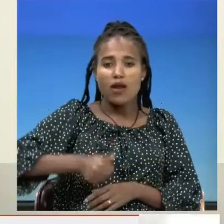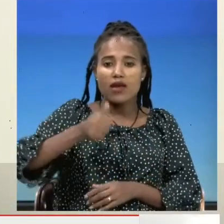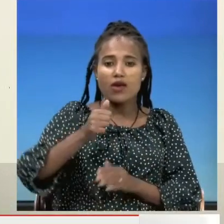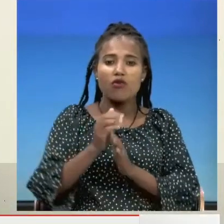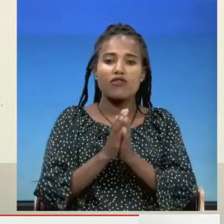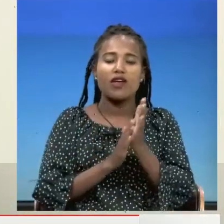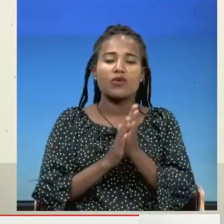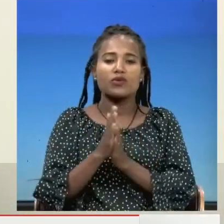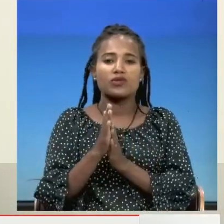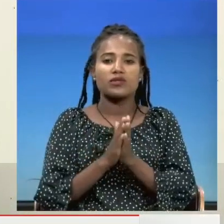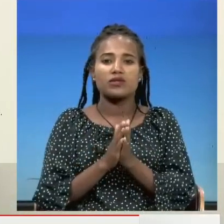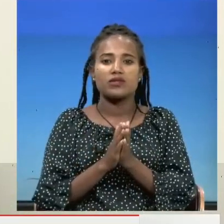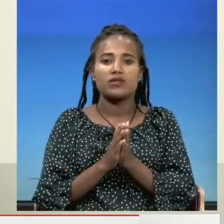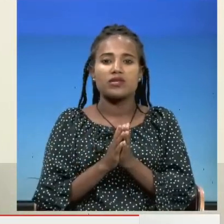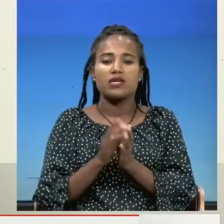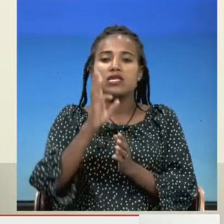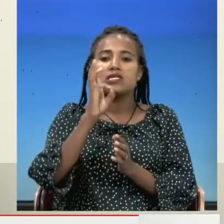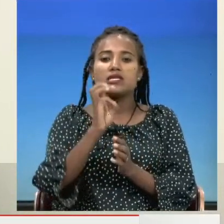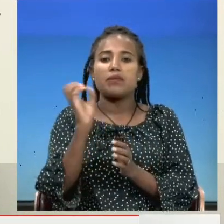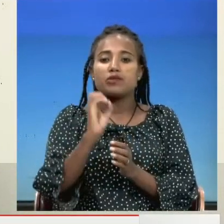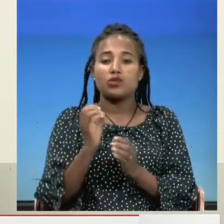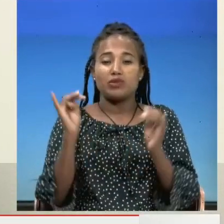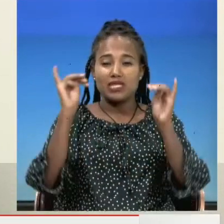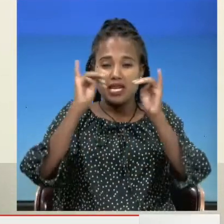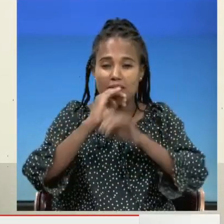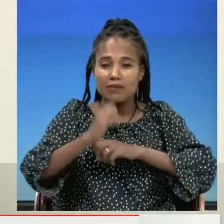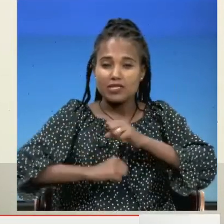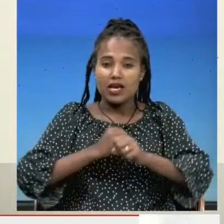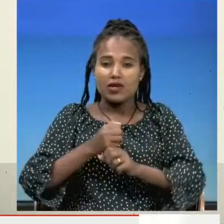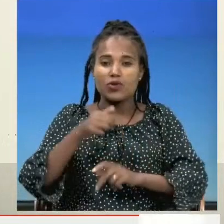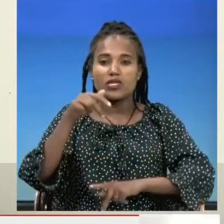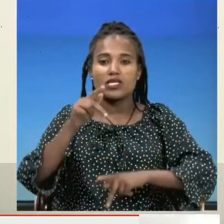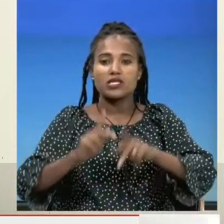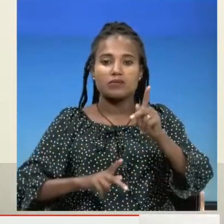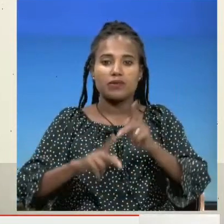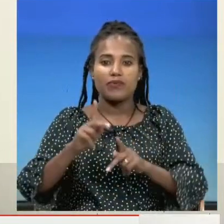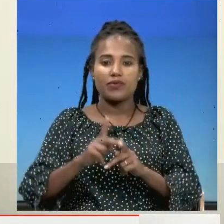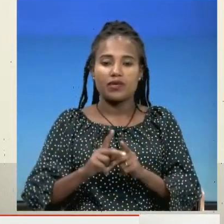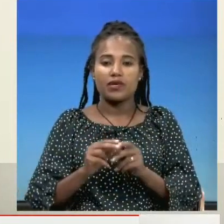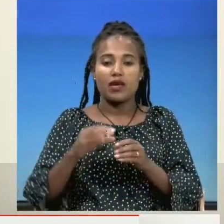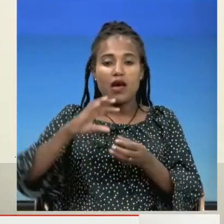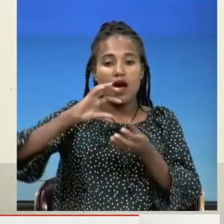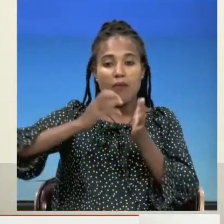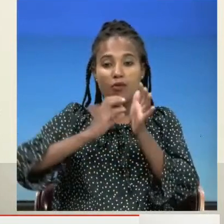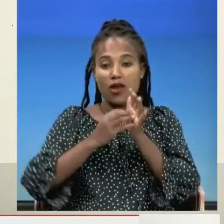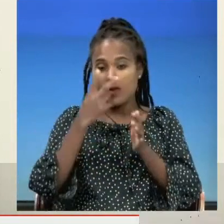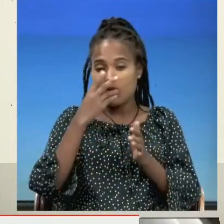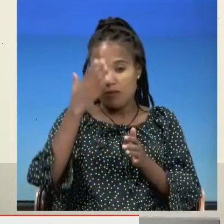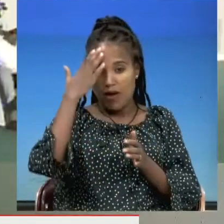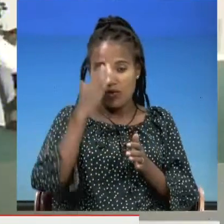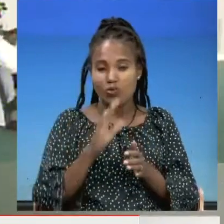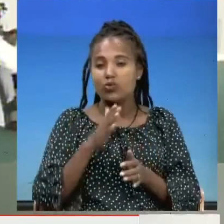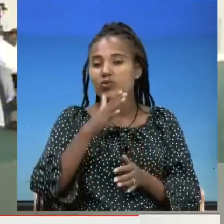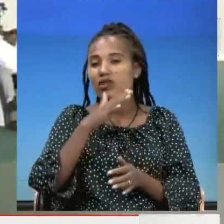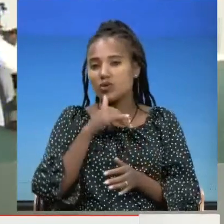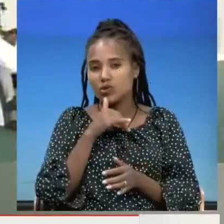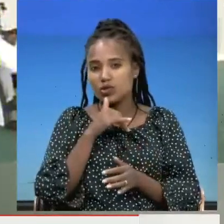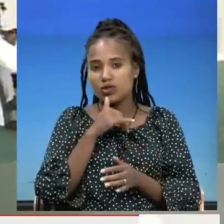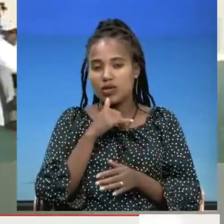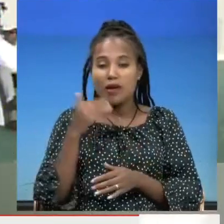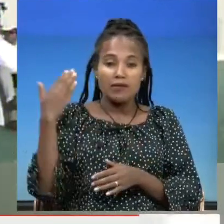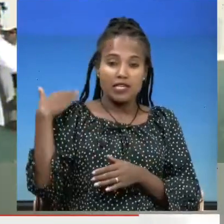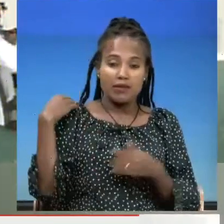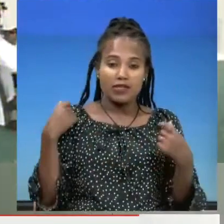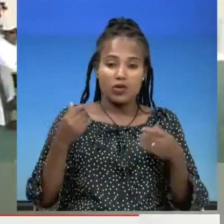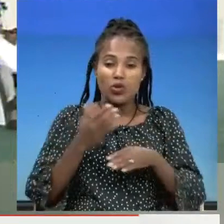ዋንኛው ፍላጎት 60% በጨለማ የሚሰቃየውን ህዝብ አምፖላይቶ ማያቆናቶች በጀርባቸው